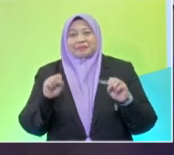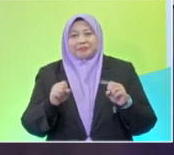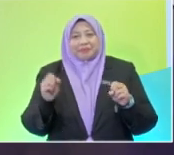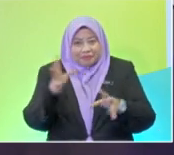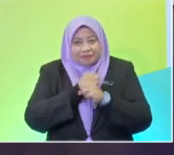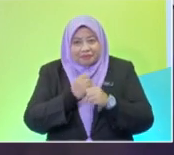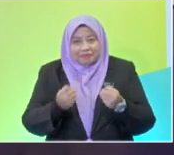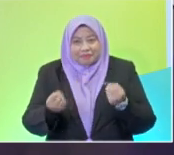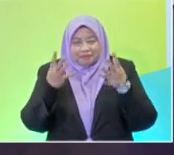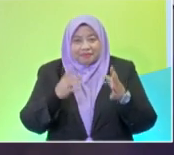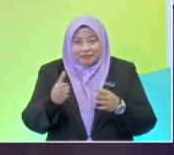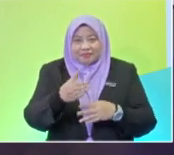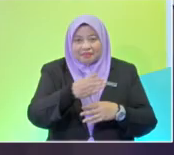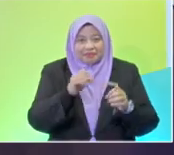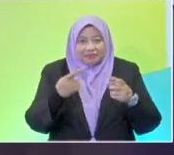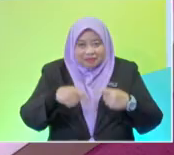lagi